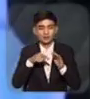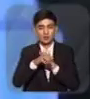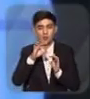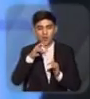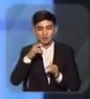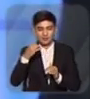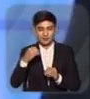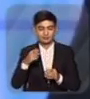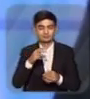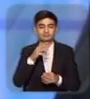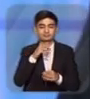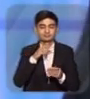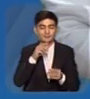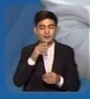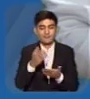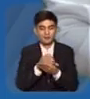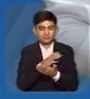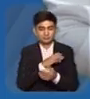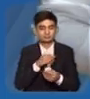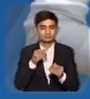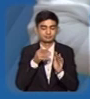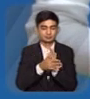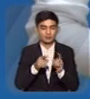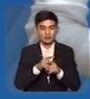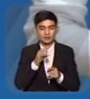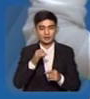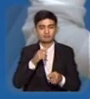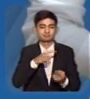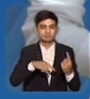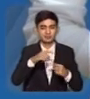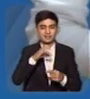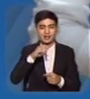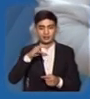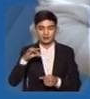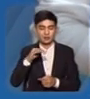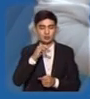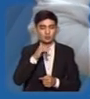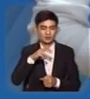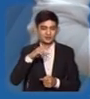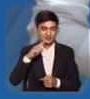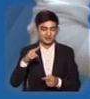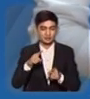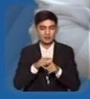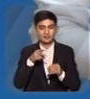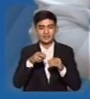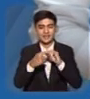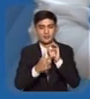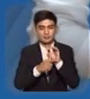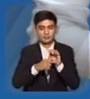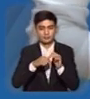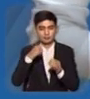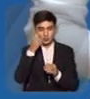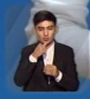и выплатами выигрышей победителям. Оборот «Сет-Жулдыз» с 2017 года составил 10 миллиардов